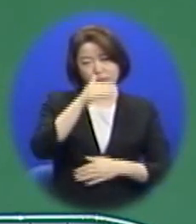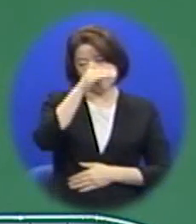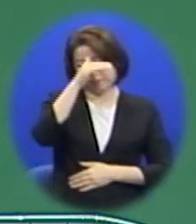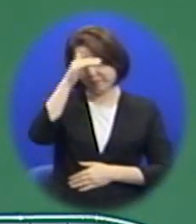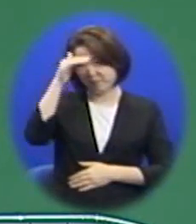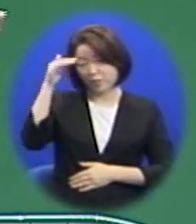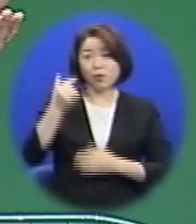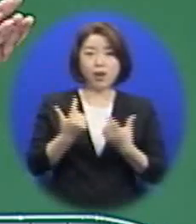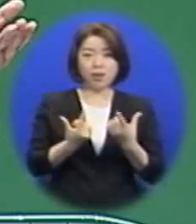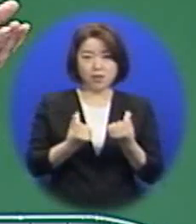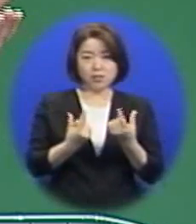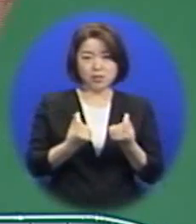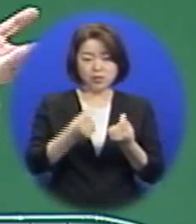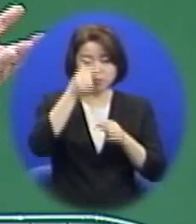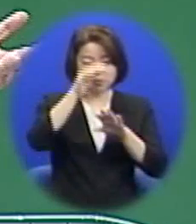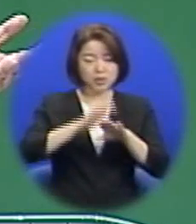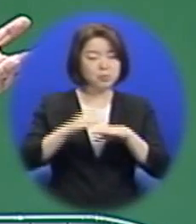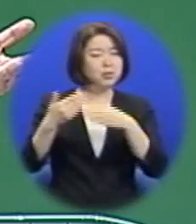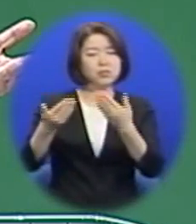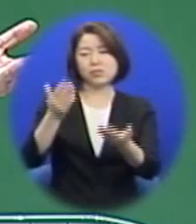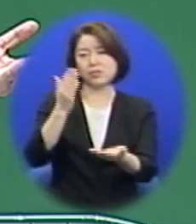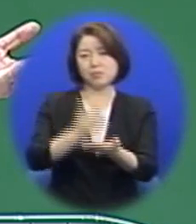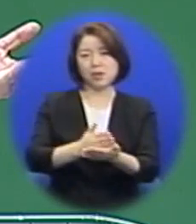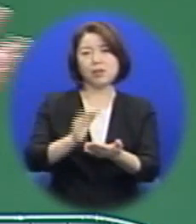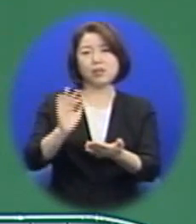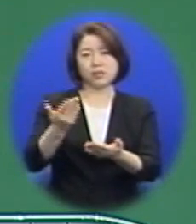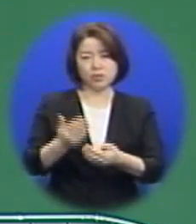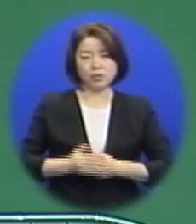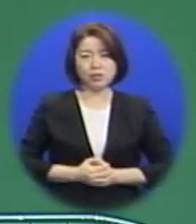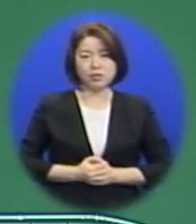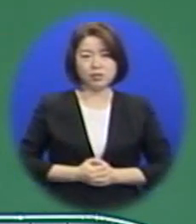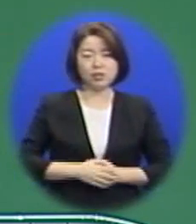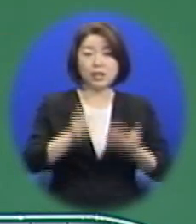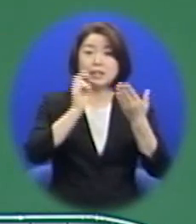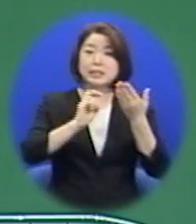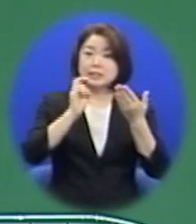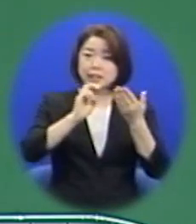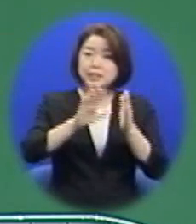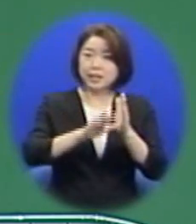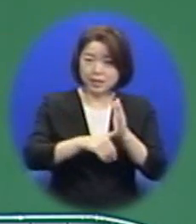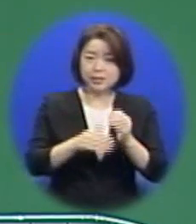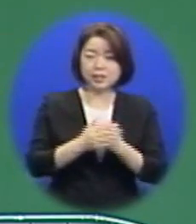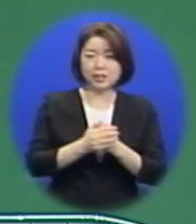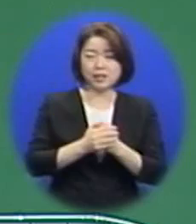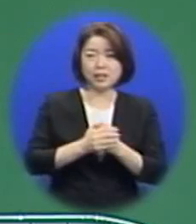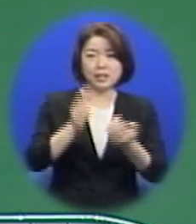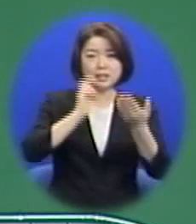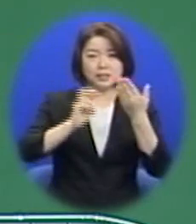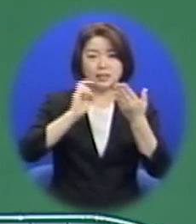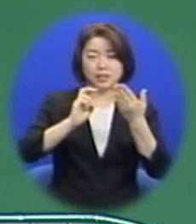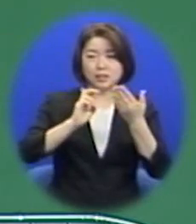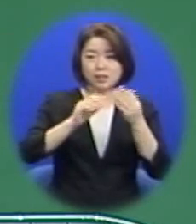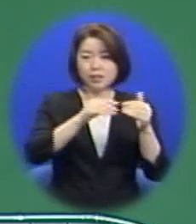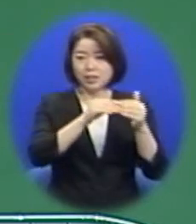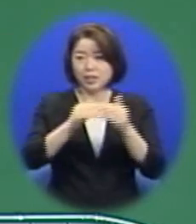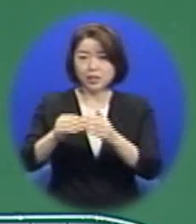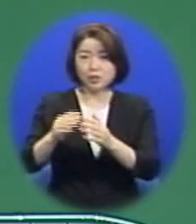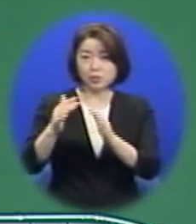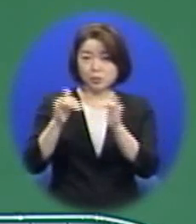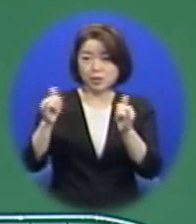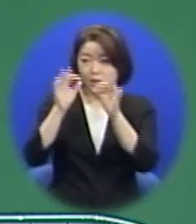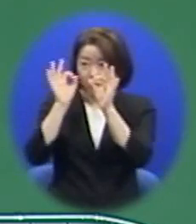구경하듯이 예배 드리시지 않아야 합니다. 찬양을 할 때 찬양 인도자를 보고 기도할